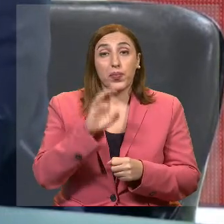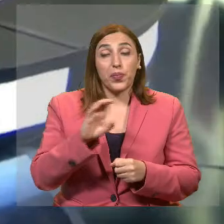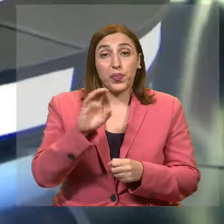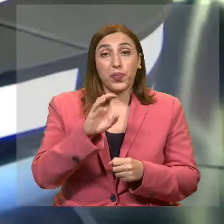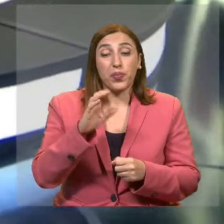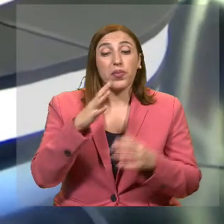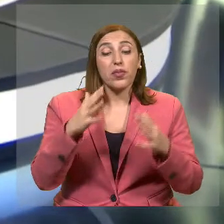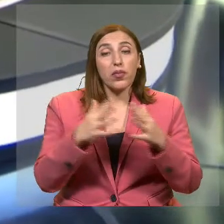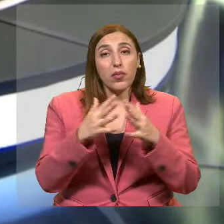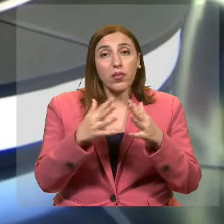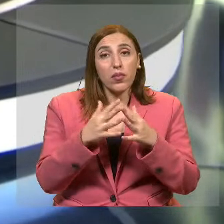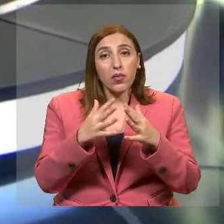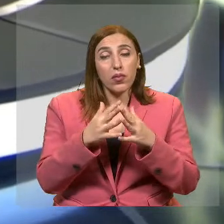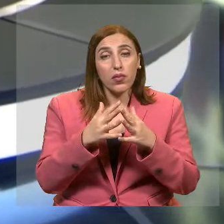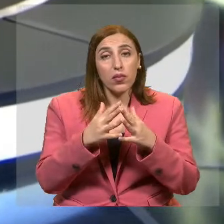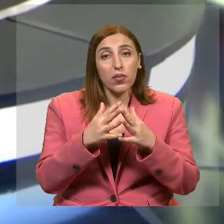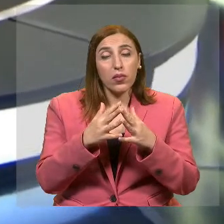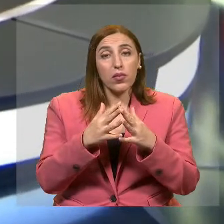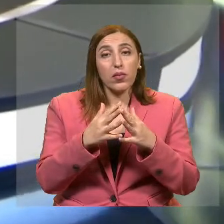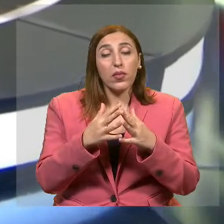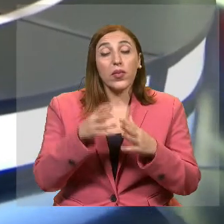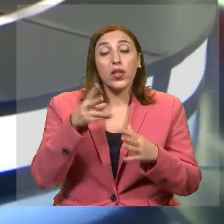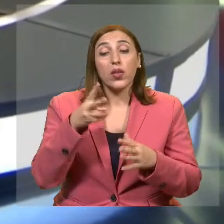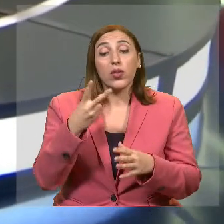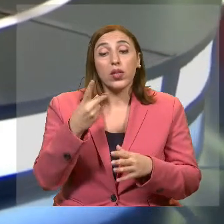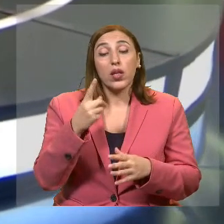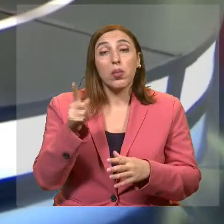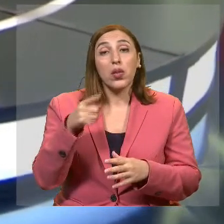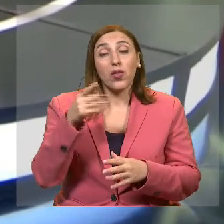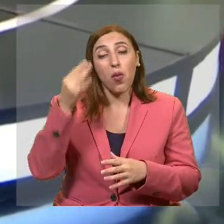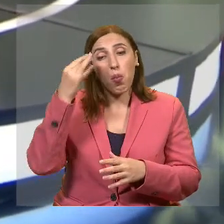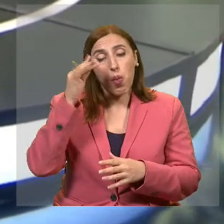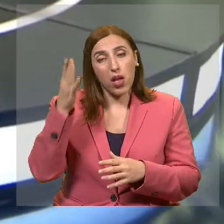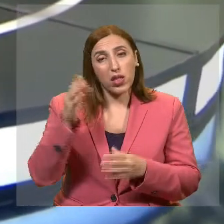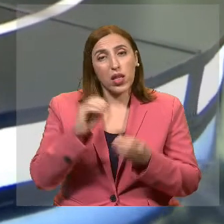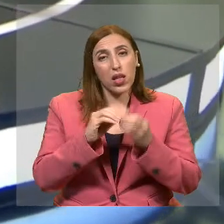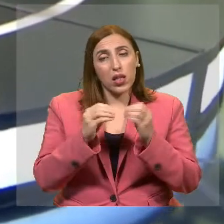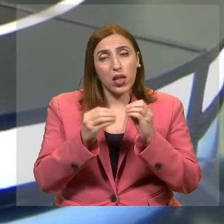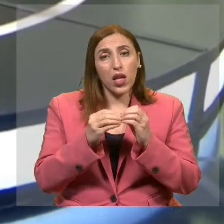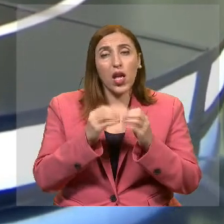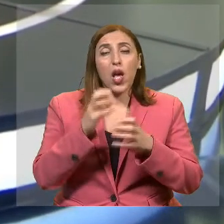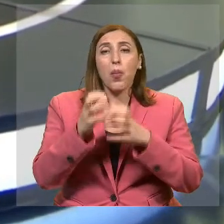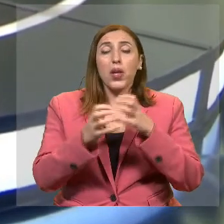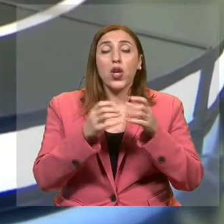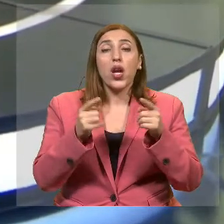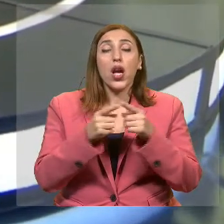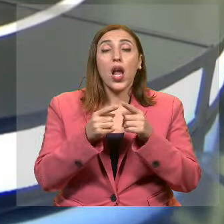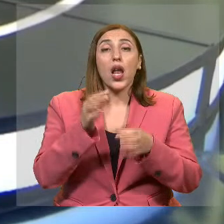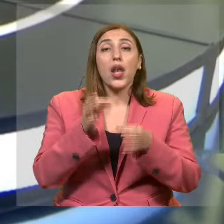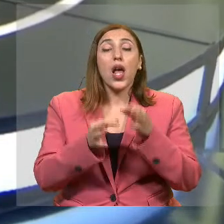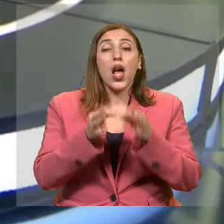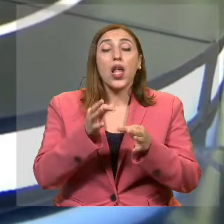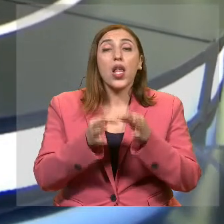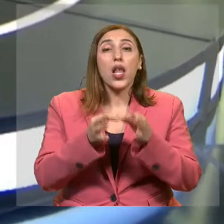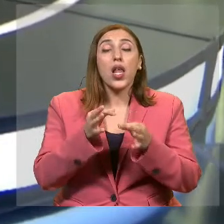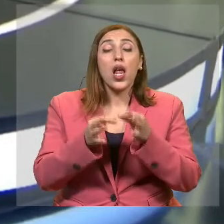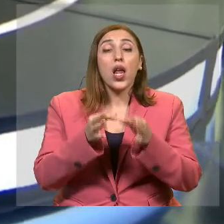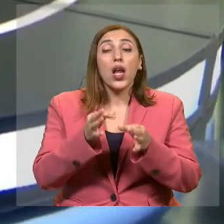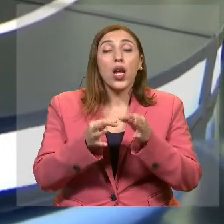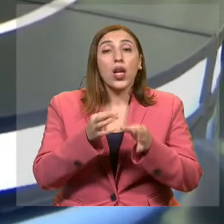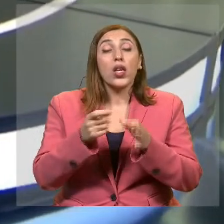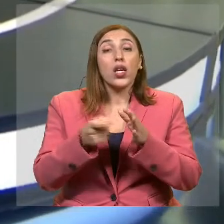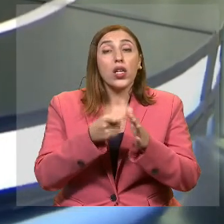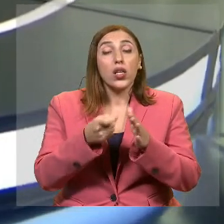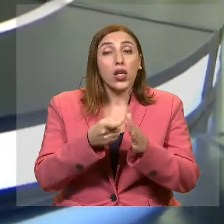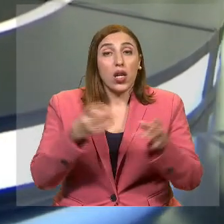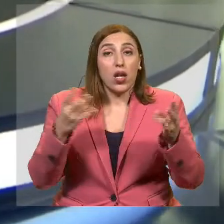սեպտեմբերի դեպքերը, մասնավորապես 2021 թվականի մայիսի դեպքերը միջազգային քրեական դատարանում քննության առարկա դառնան,